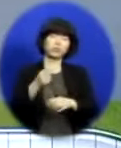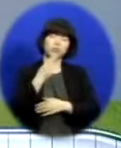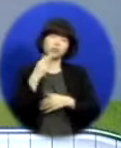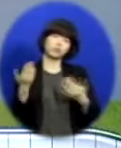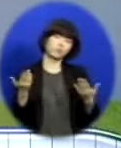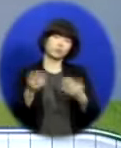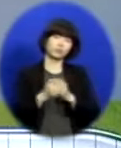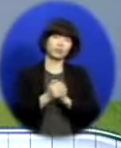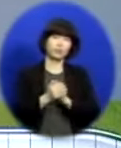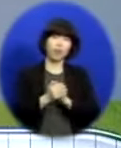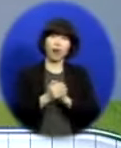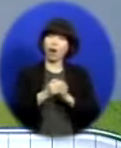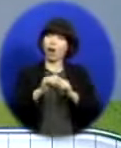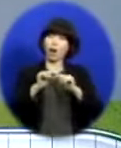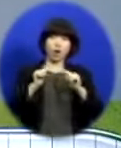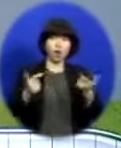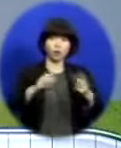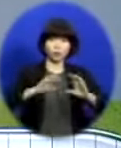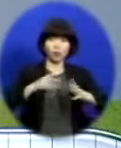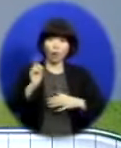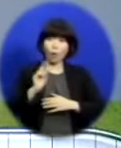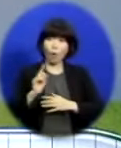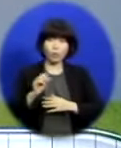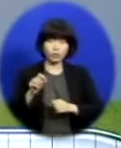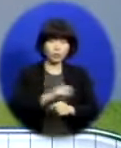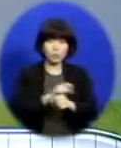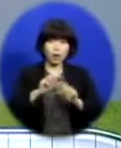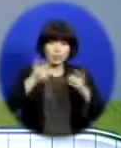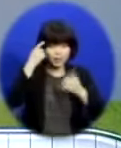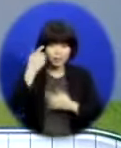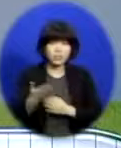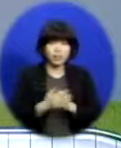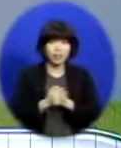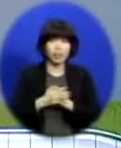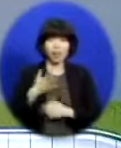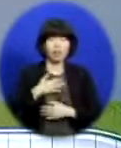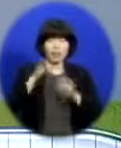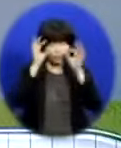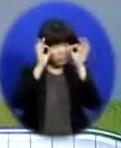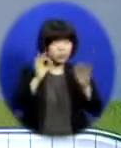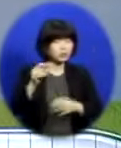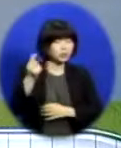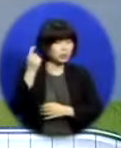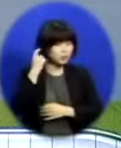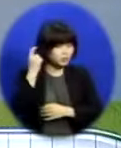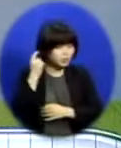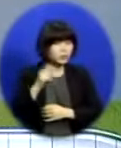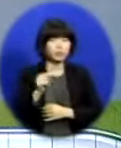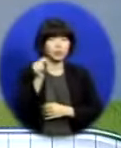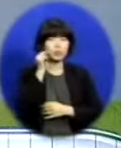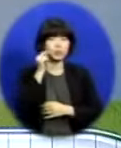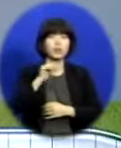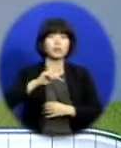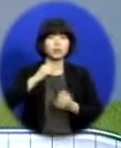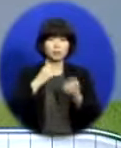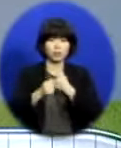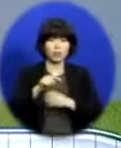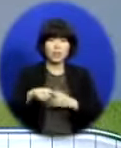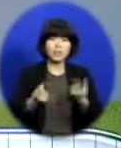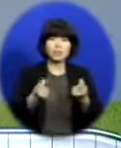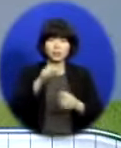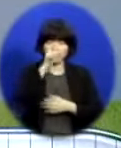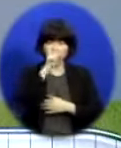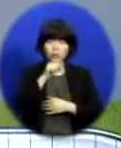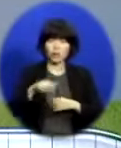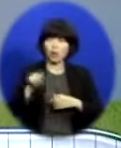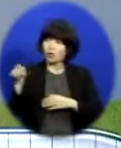하는 아니 세상에 어떻게 별거 없을 수가 있어 나는 보지도 듣지도 못하는데도 이렇게 좋은데 너는 다